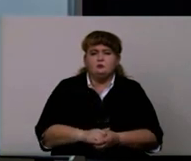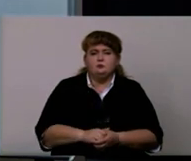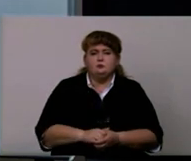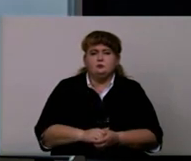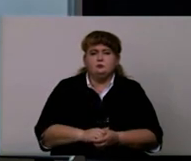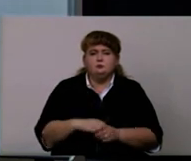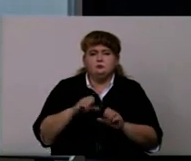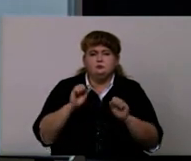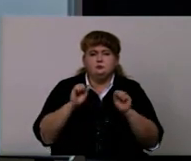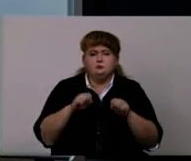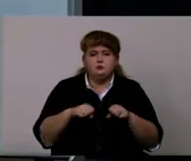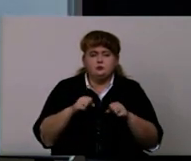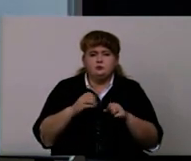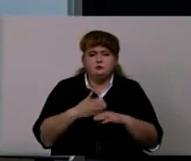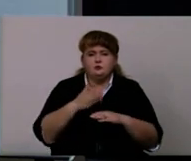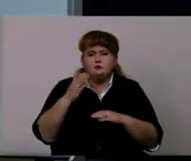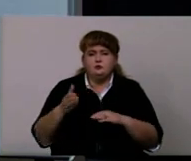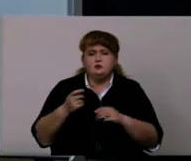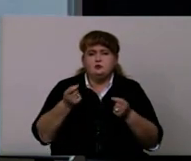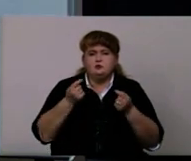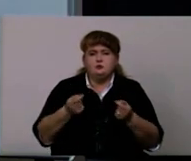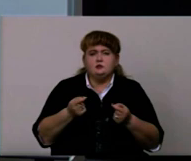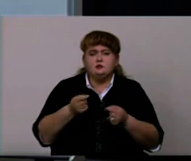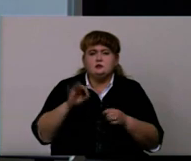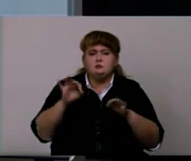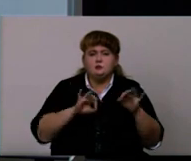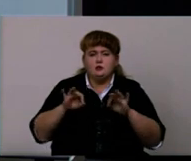Можно вывести единицы измерения скорости.